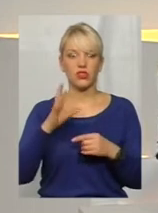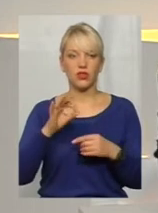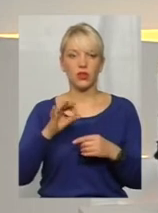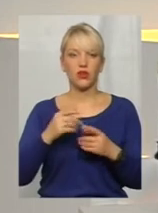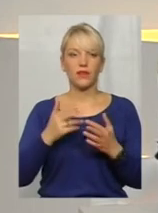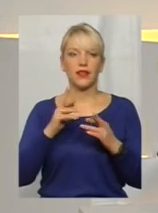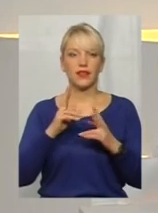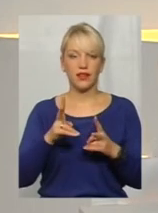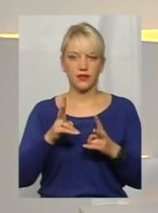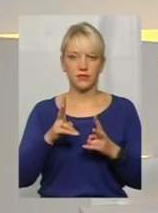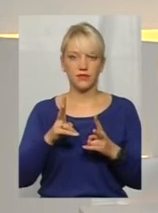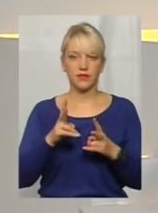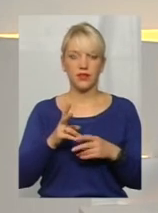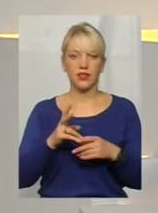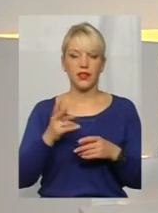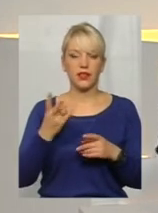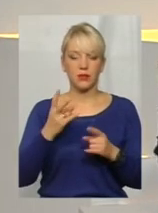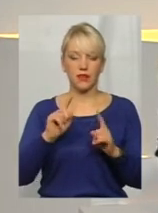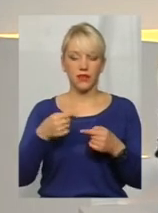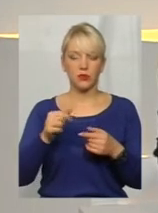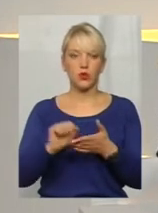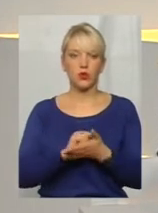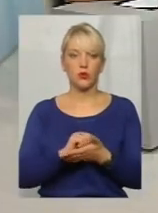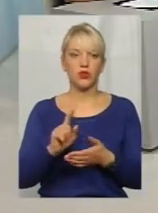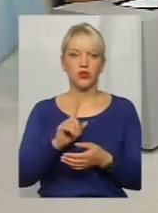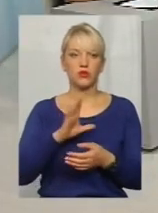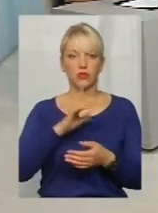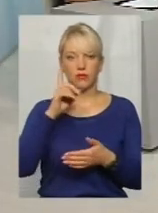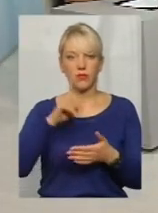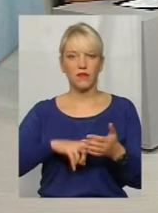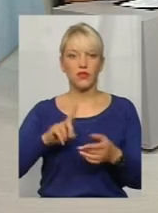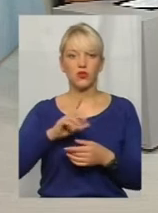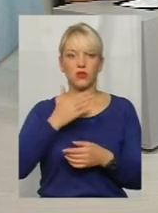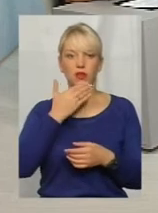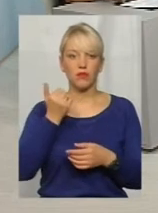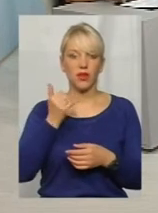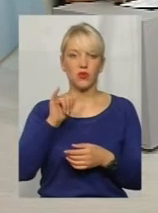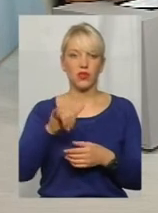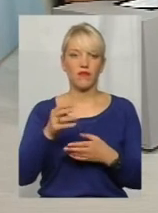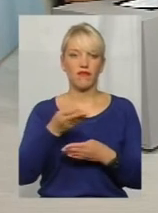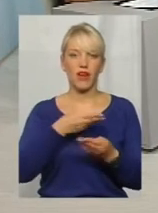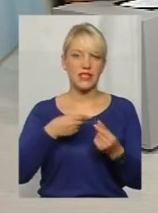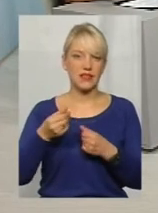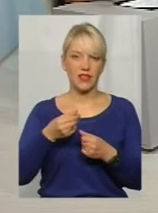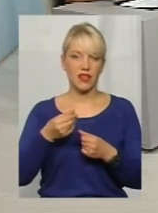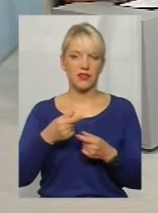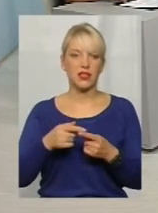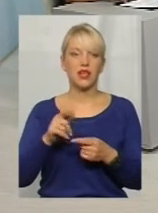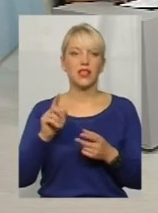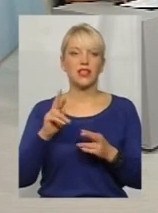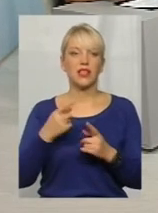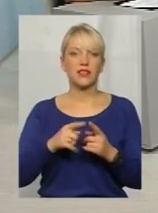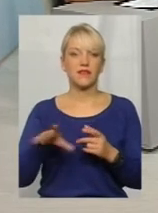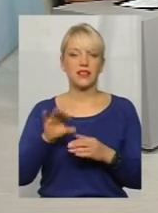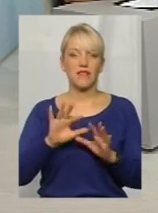задам. Як витребувати документи, щоб бути впевненими, що немає там в них фальсифікації? Як це взагалі